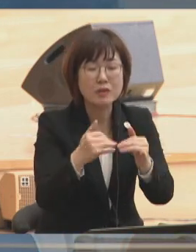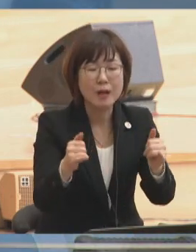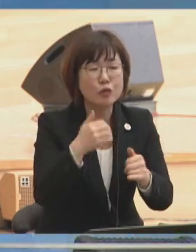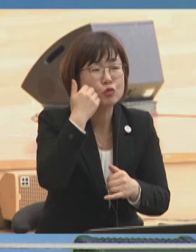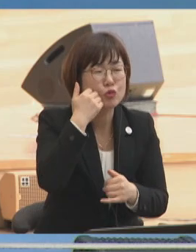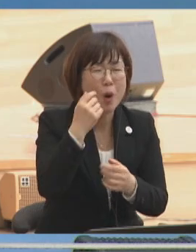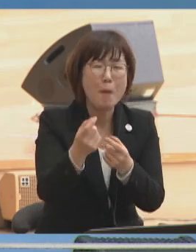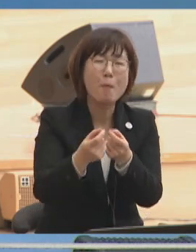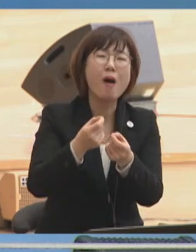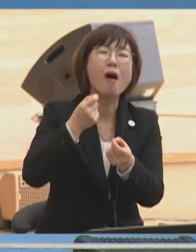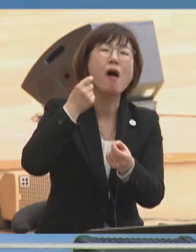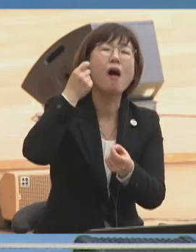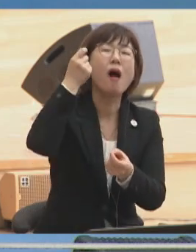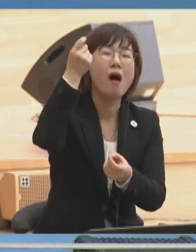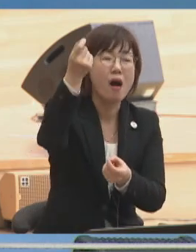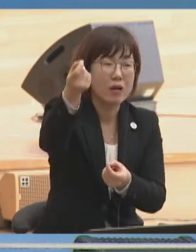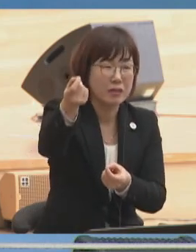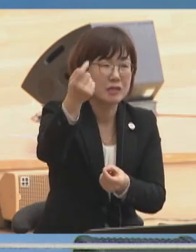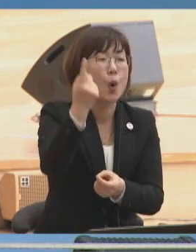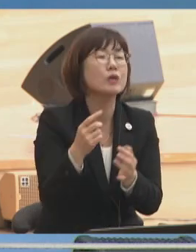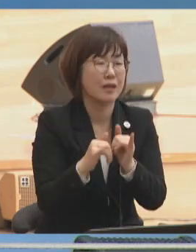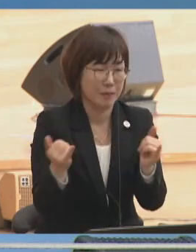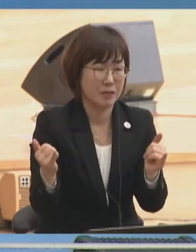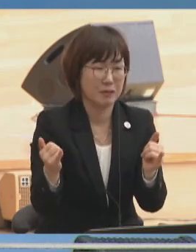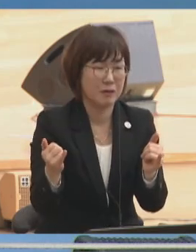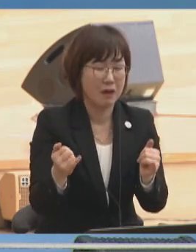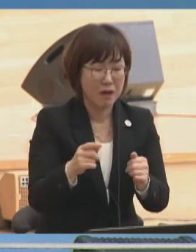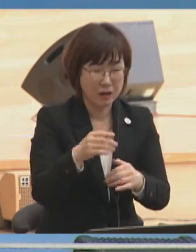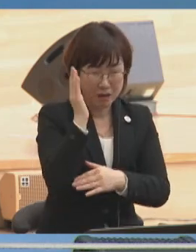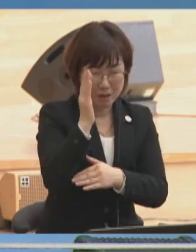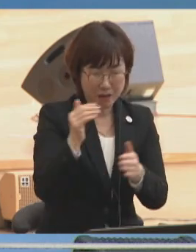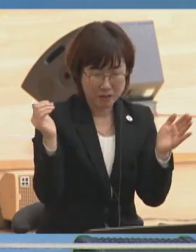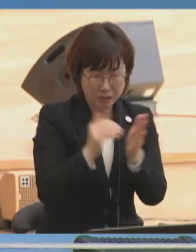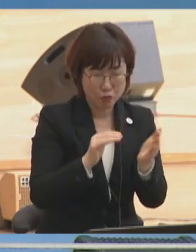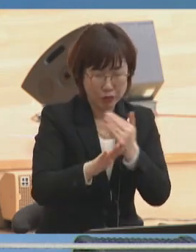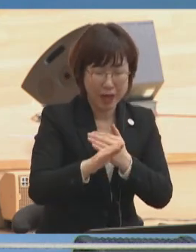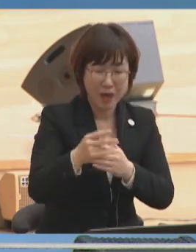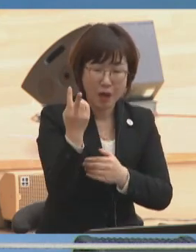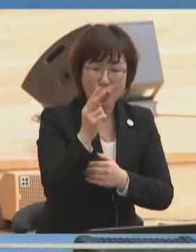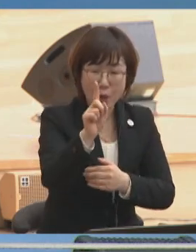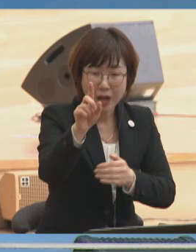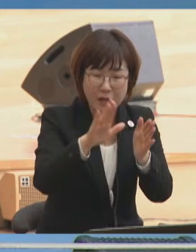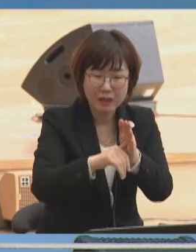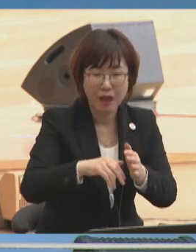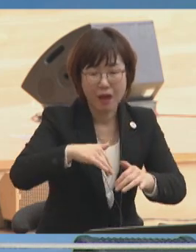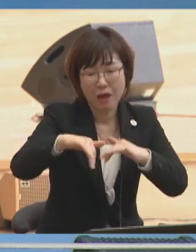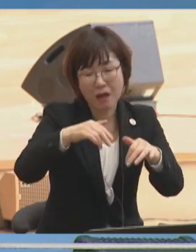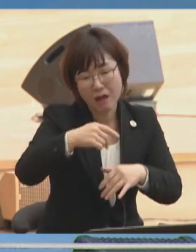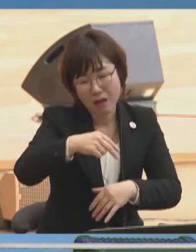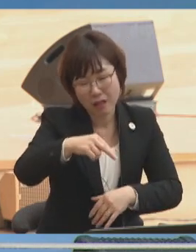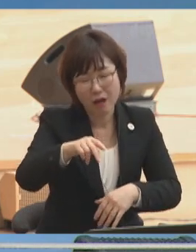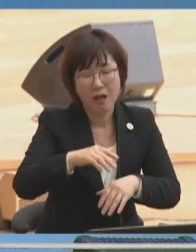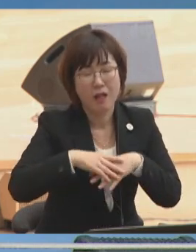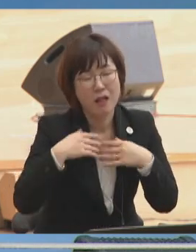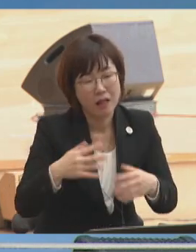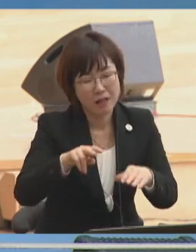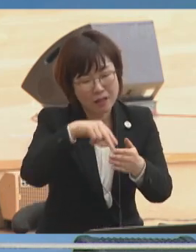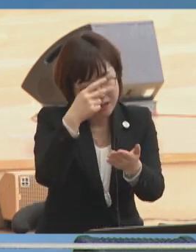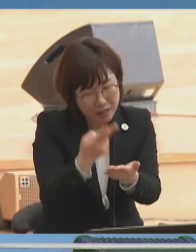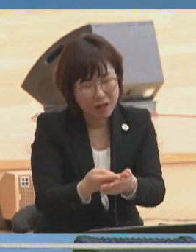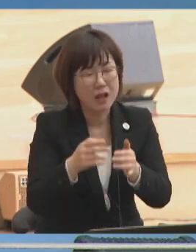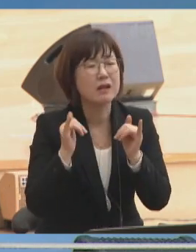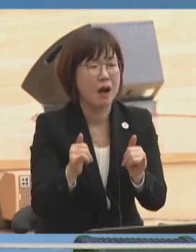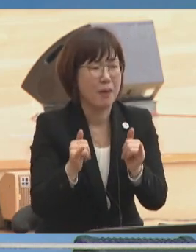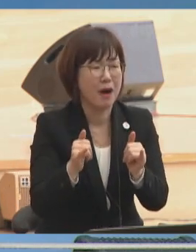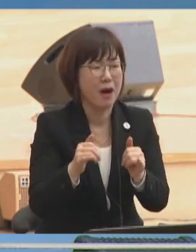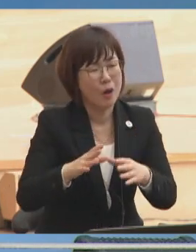모여있는 상황이거든요. 마치고 돌아갈 때 그 길에서 기진할까 염려하여